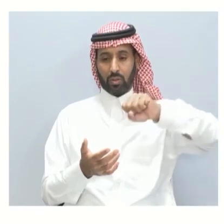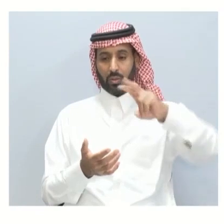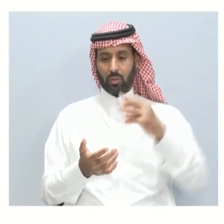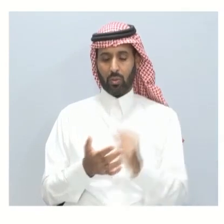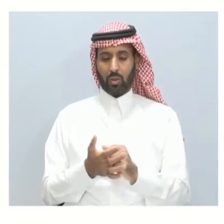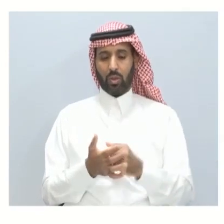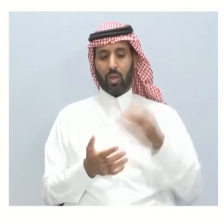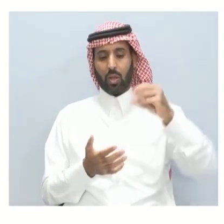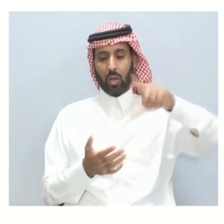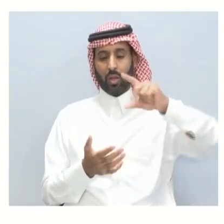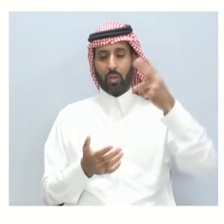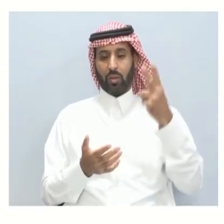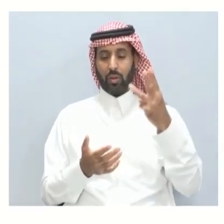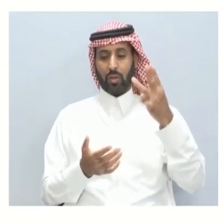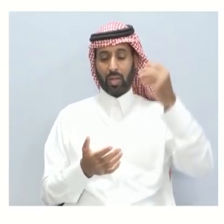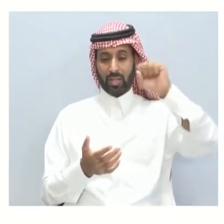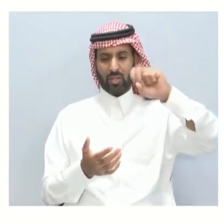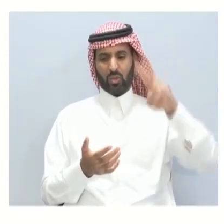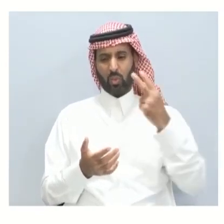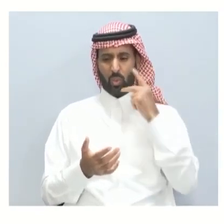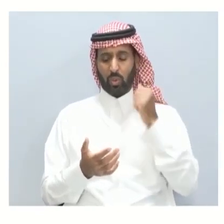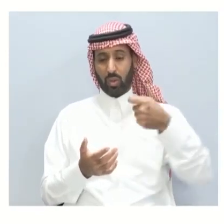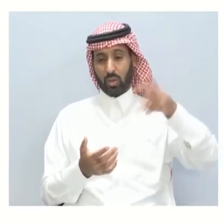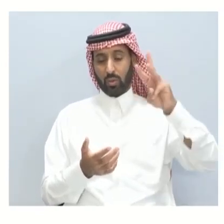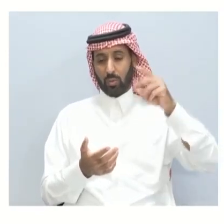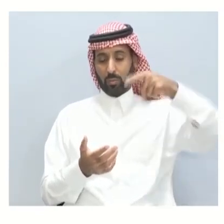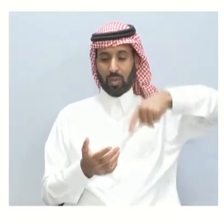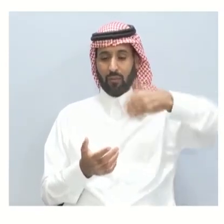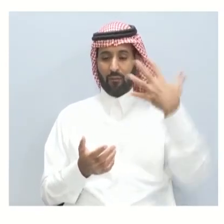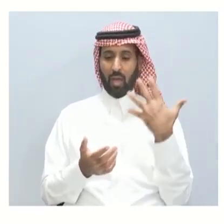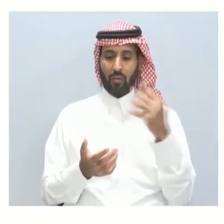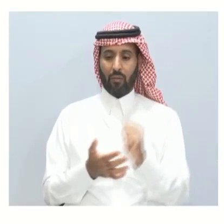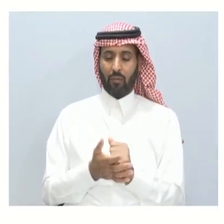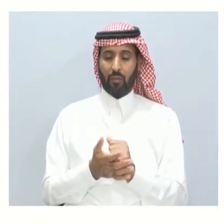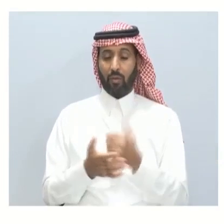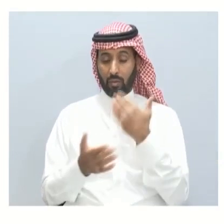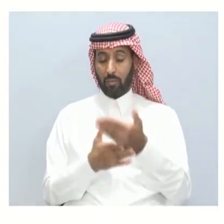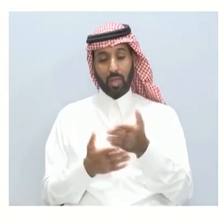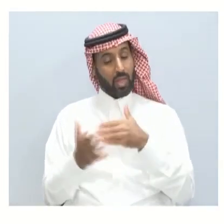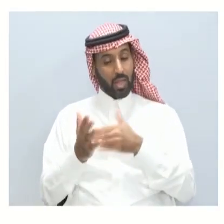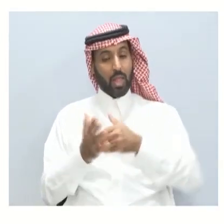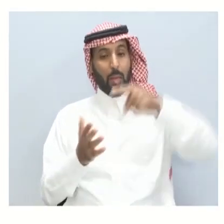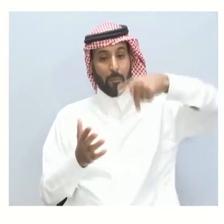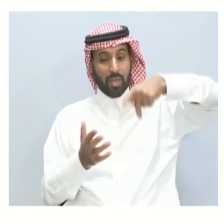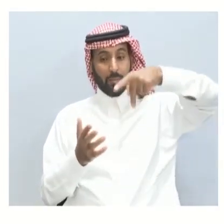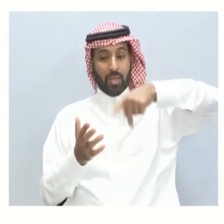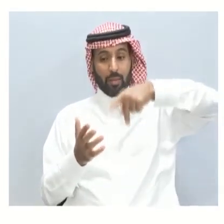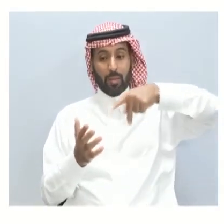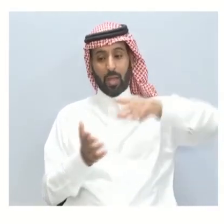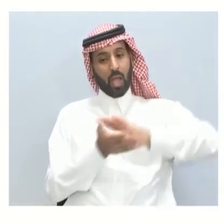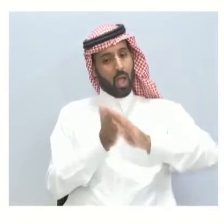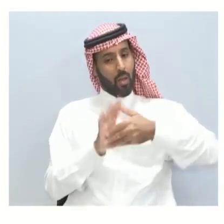والكلور ثري اس تو ثري بي 5 اذا انتهت بالبي بي بي